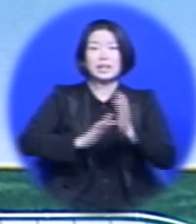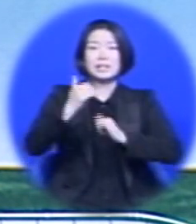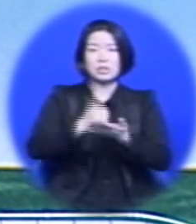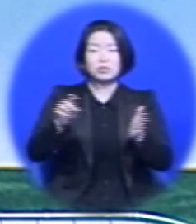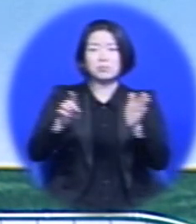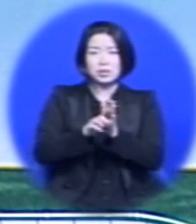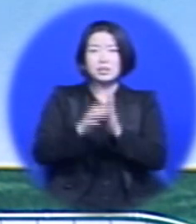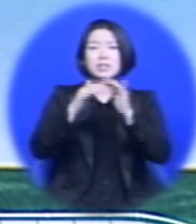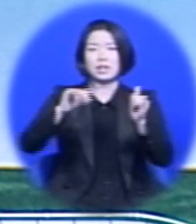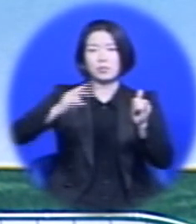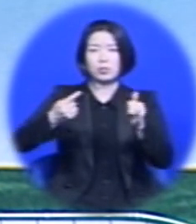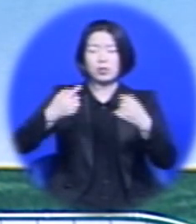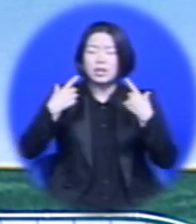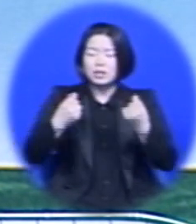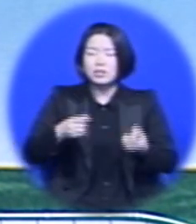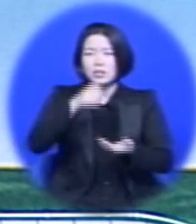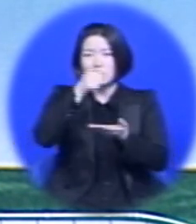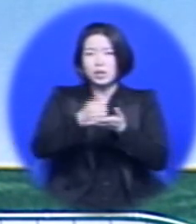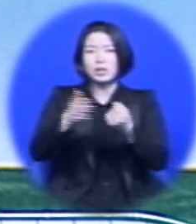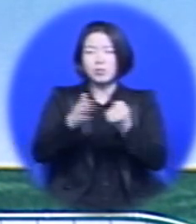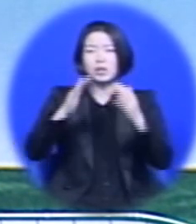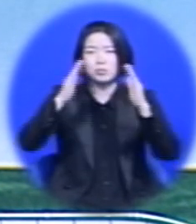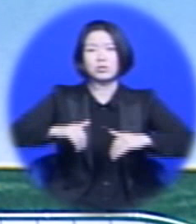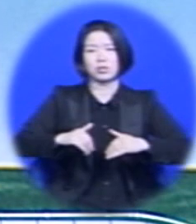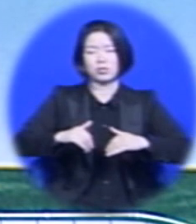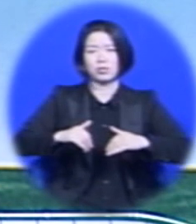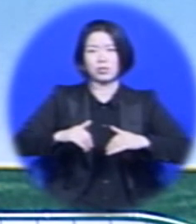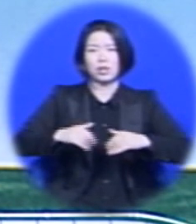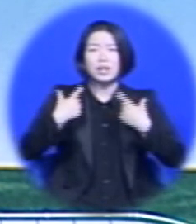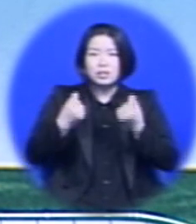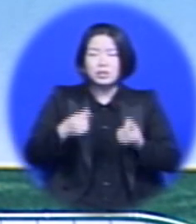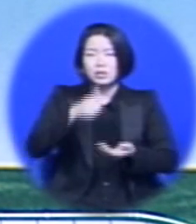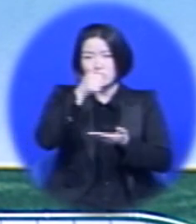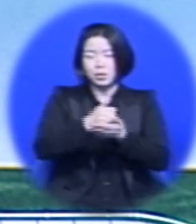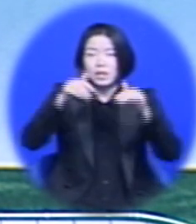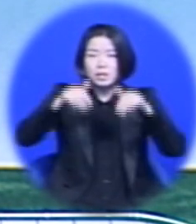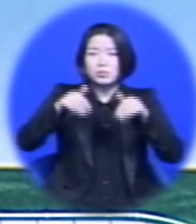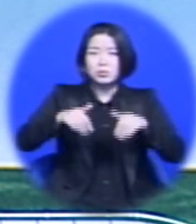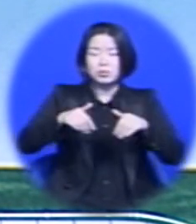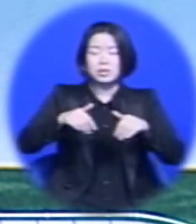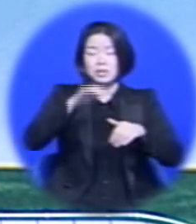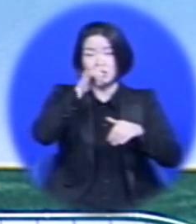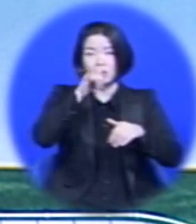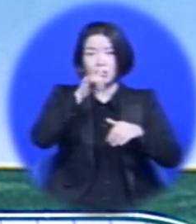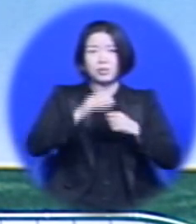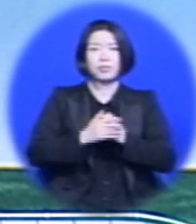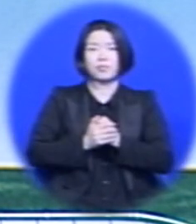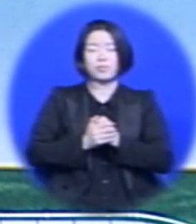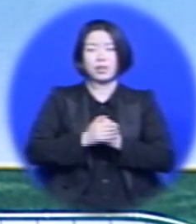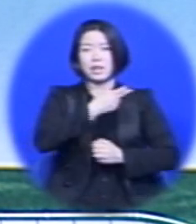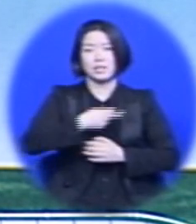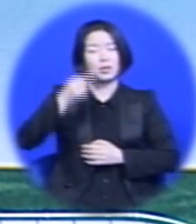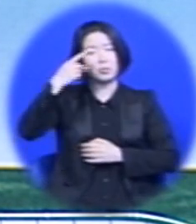사람도 여전히 죄에 무너집니다 여전히 죄의 종로로 다며 삽니다 사도